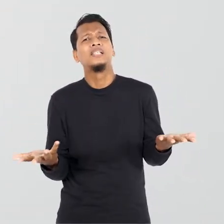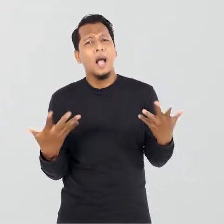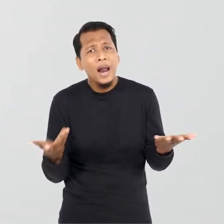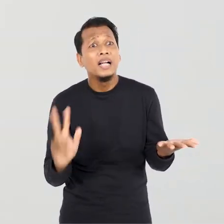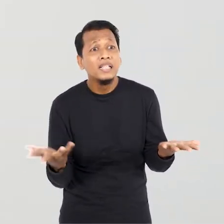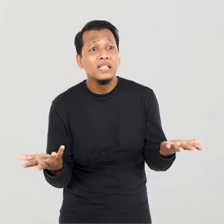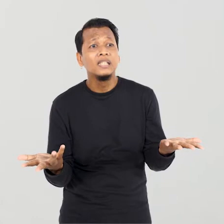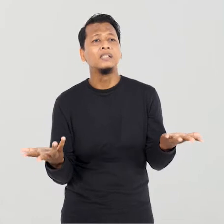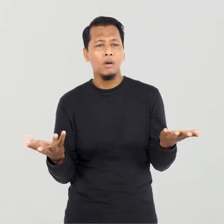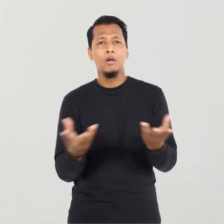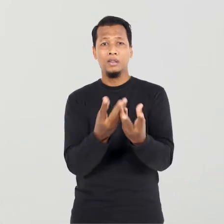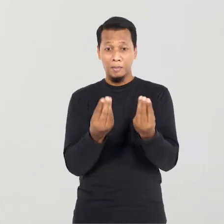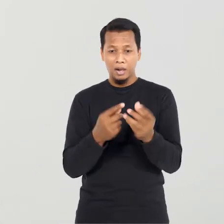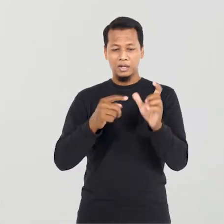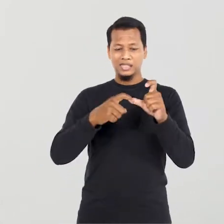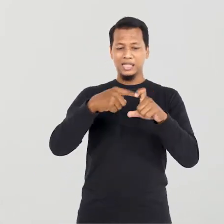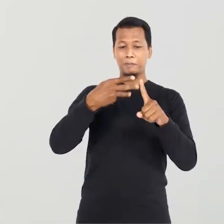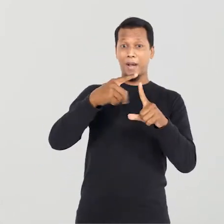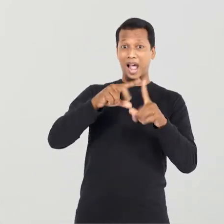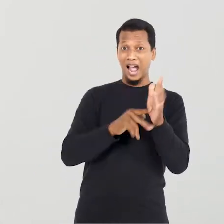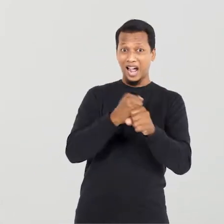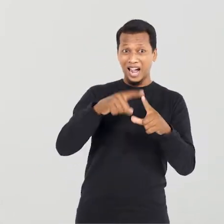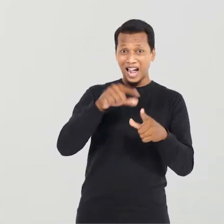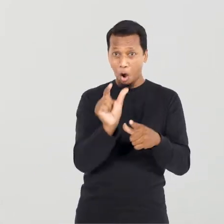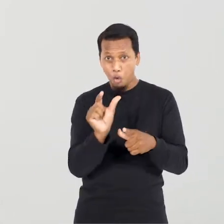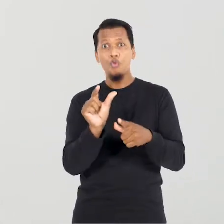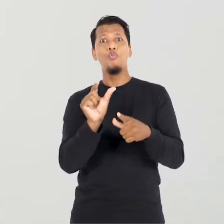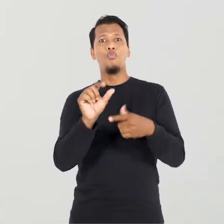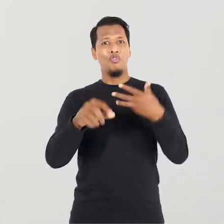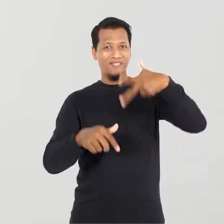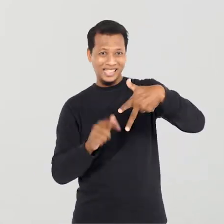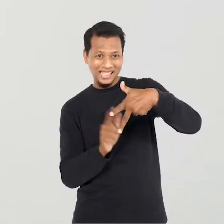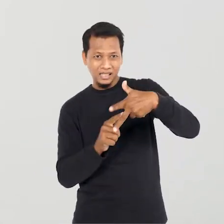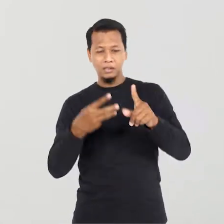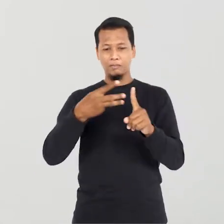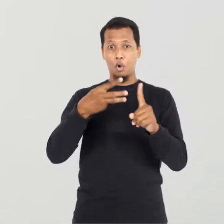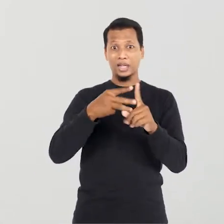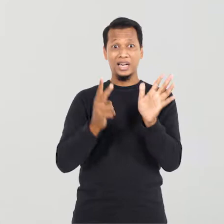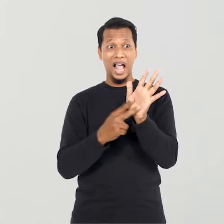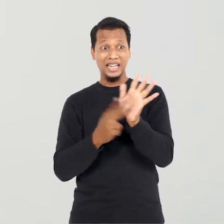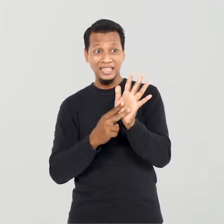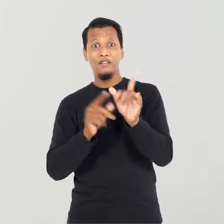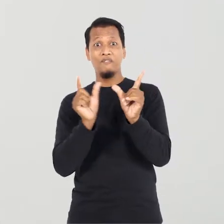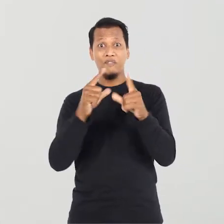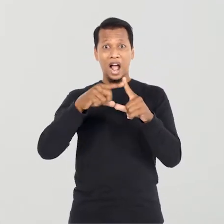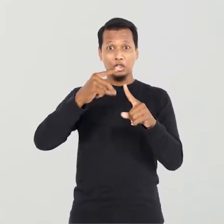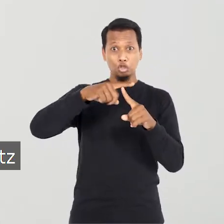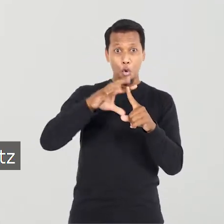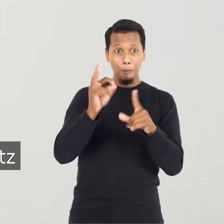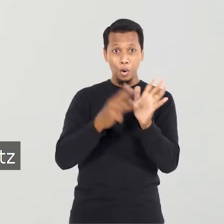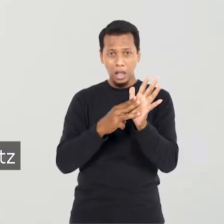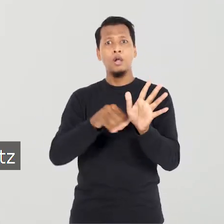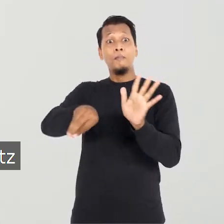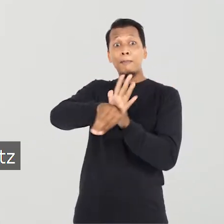lagi? Ada Taman Nasional Sebangau, sama di Sulawesi Taman Nasional Boganinani Wartambone, sama di Papua ada